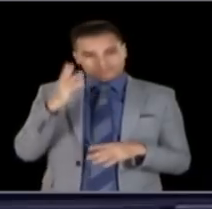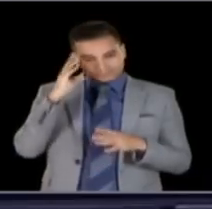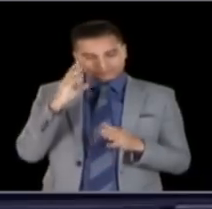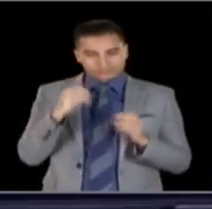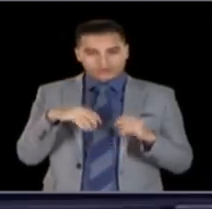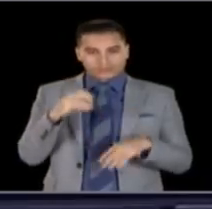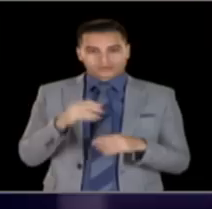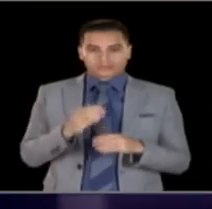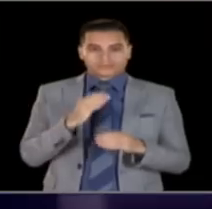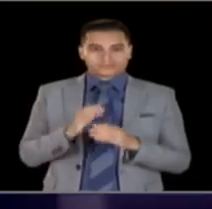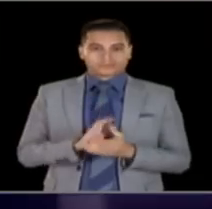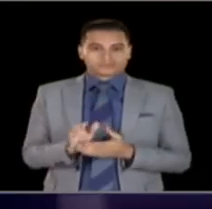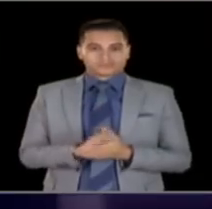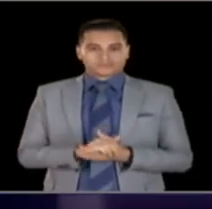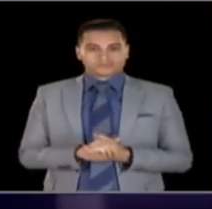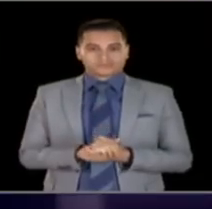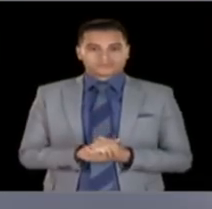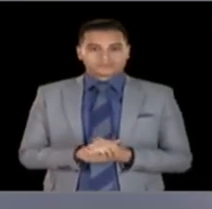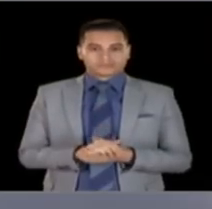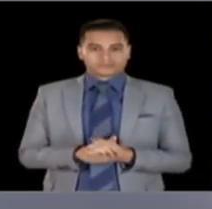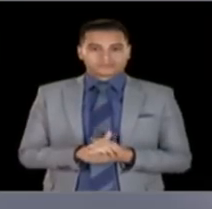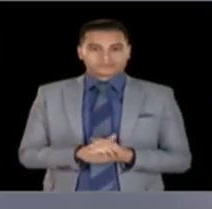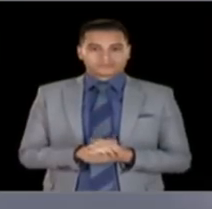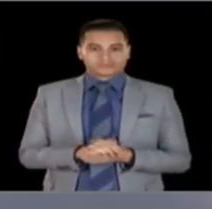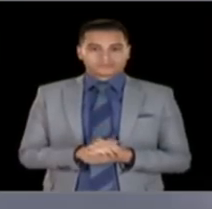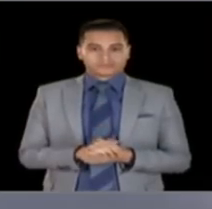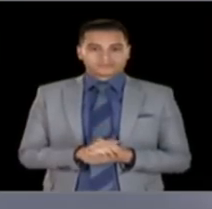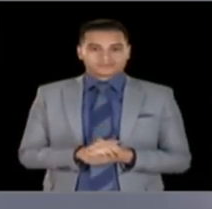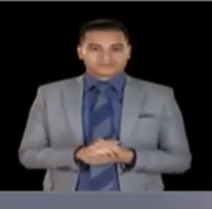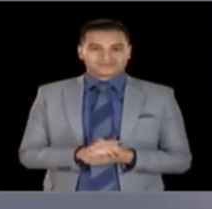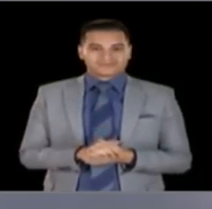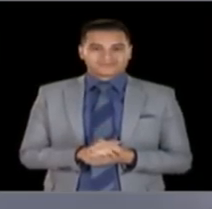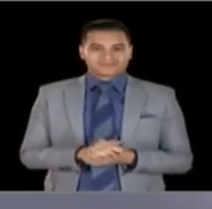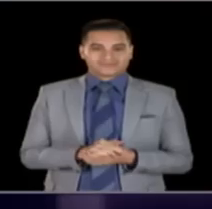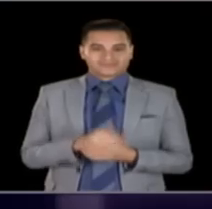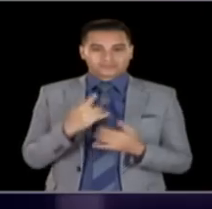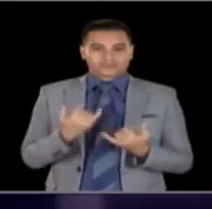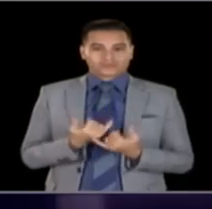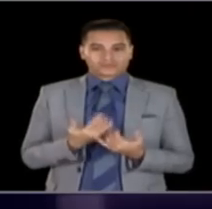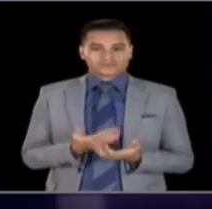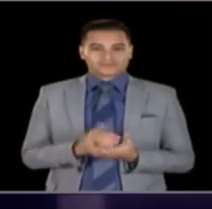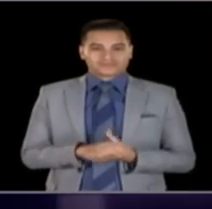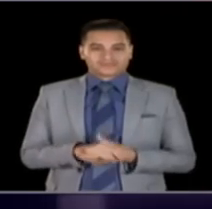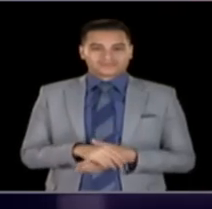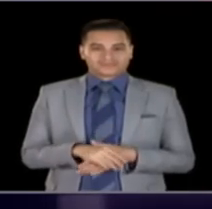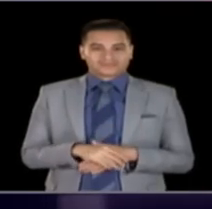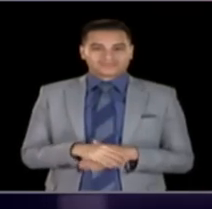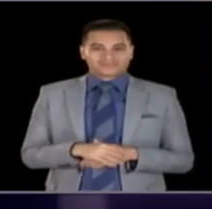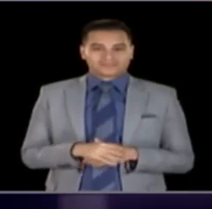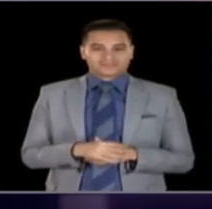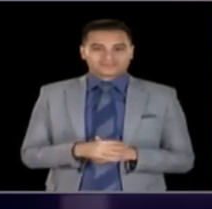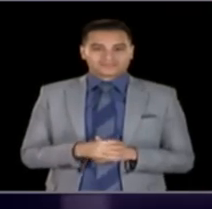معرفتش تركز بعد كده. ولا إجابة يعني؟ ولا إجابة. زميلة يعني. بنوست. يعني هو التوتر